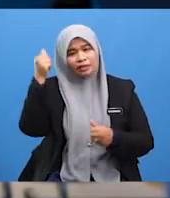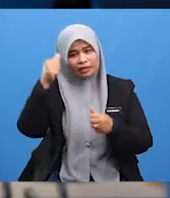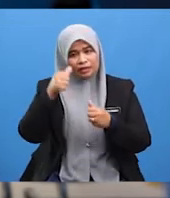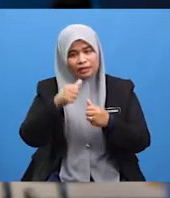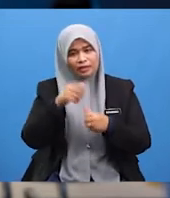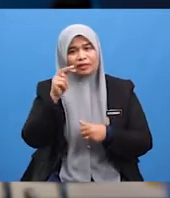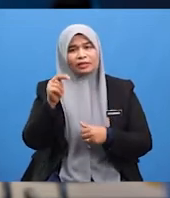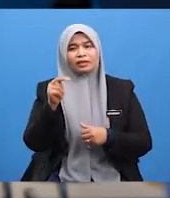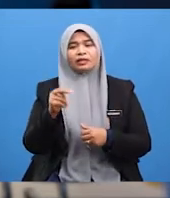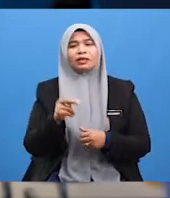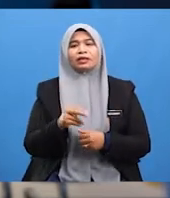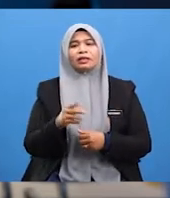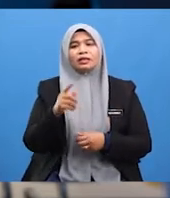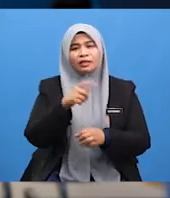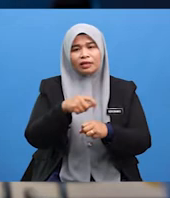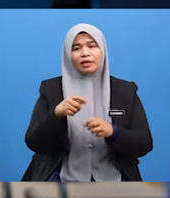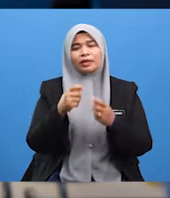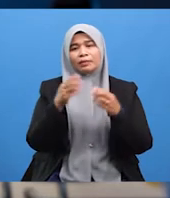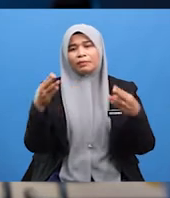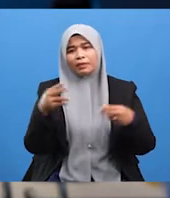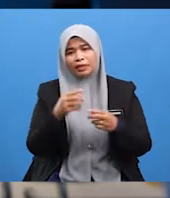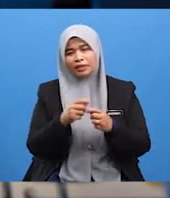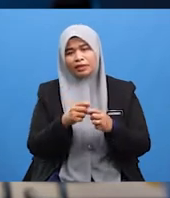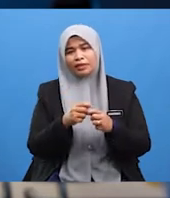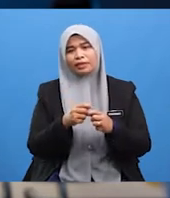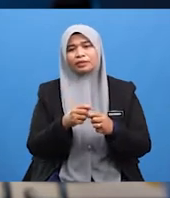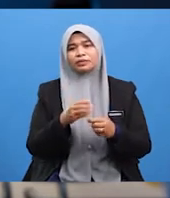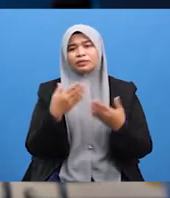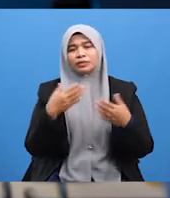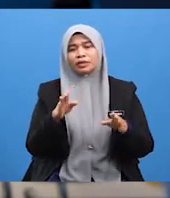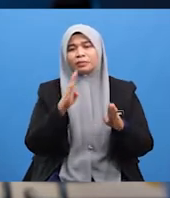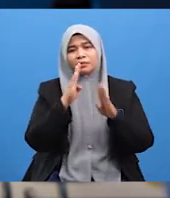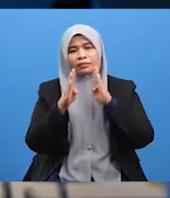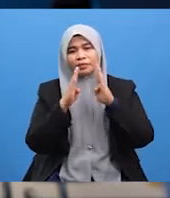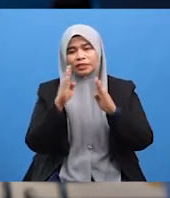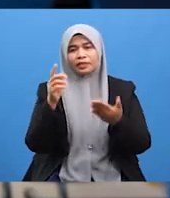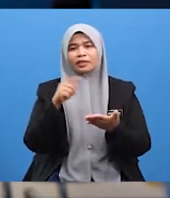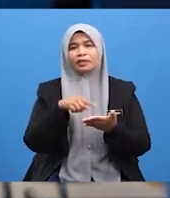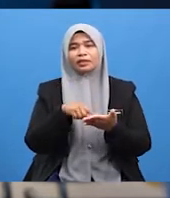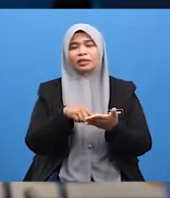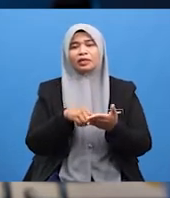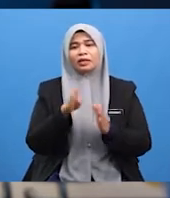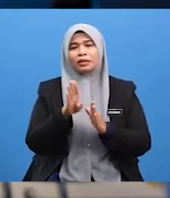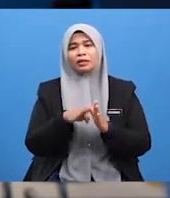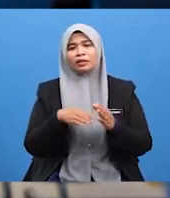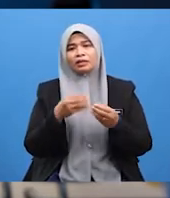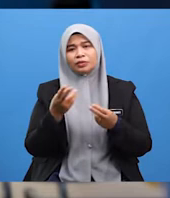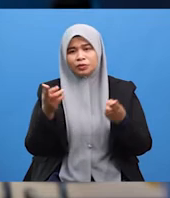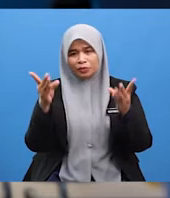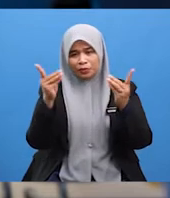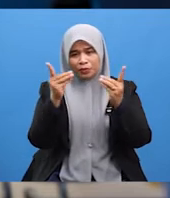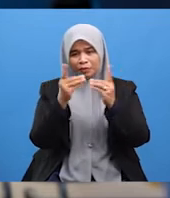teringat nanti. Tamatlah sudah bicara ini,